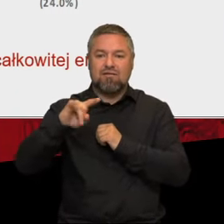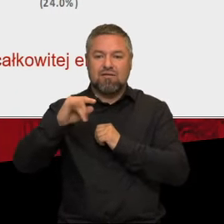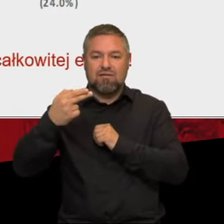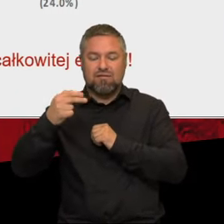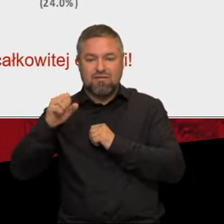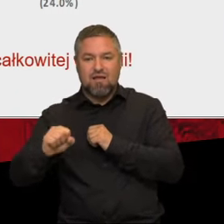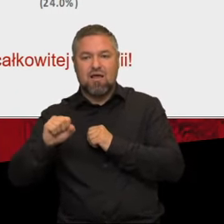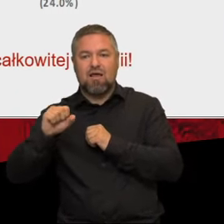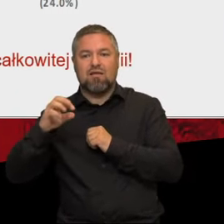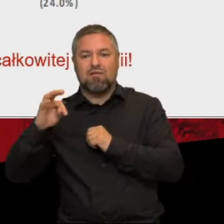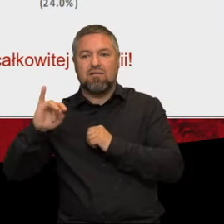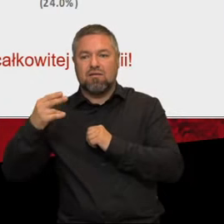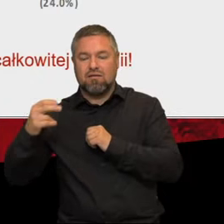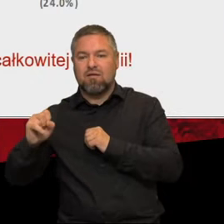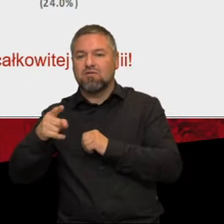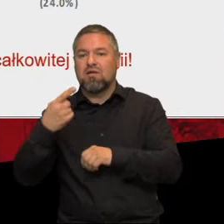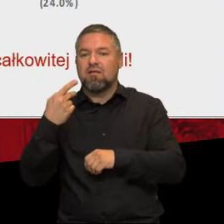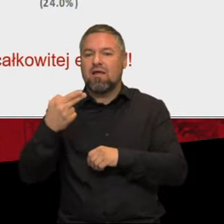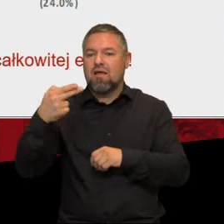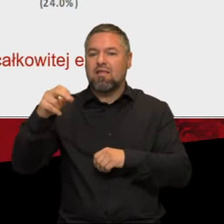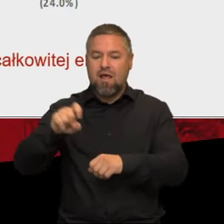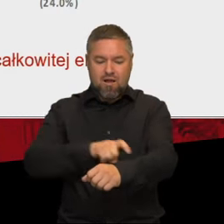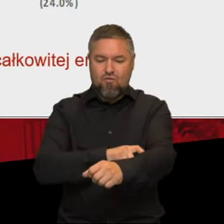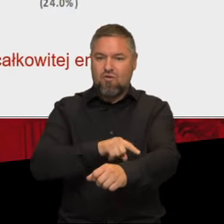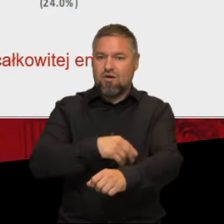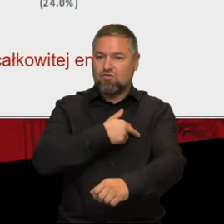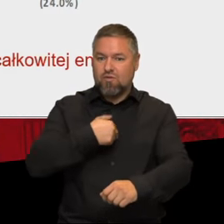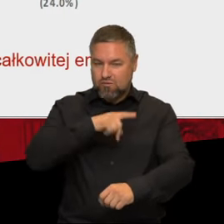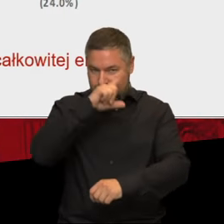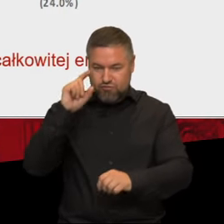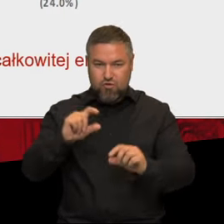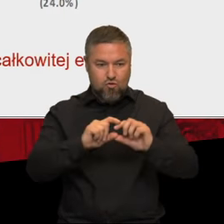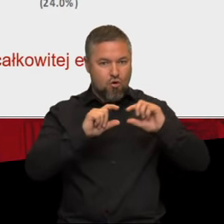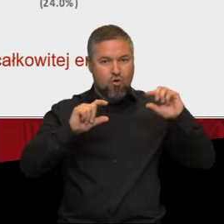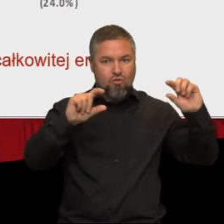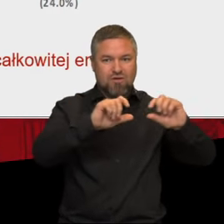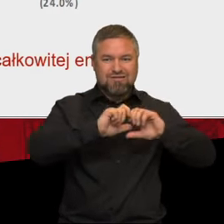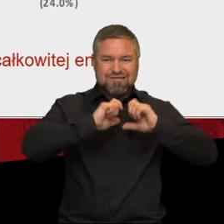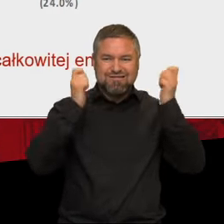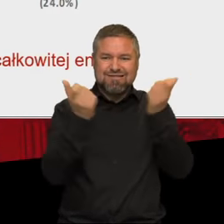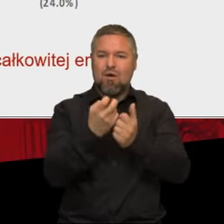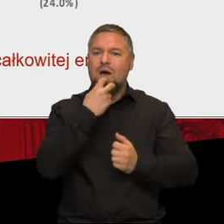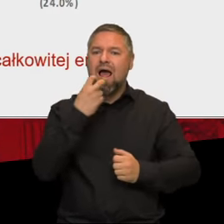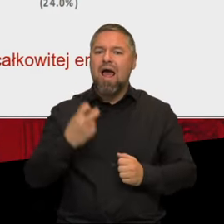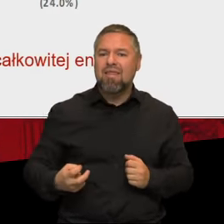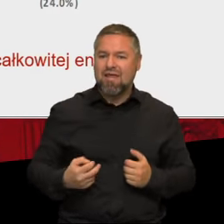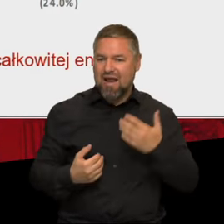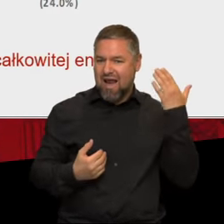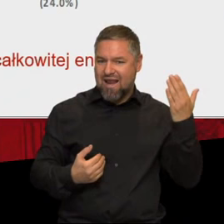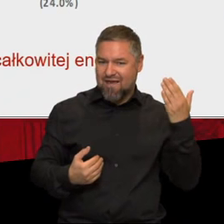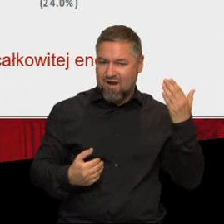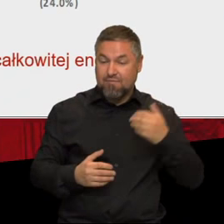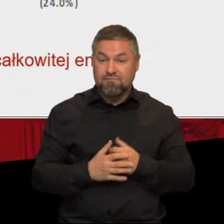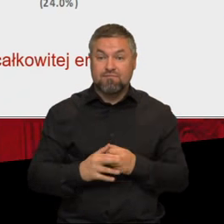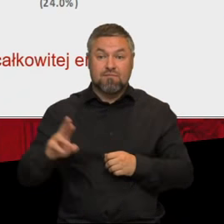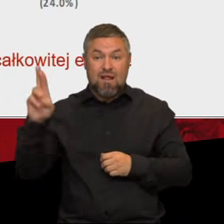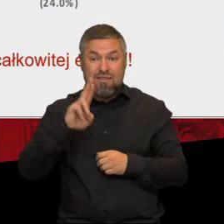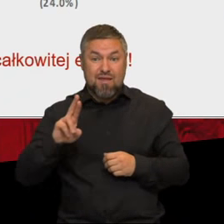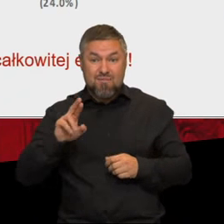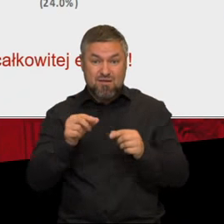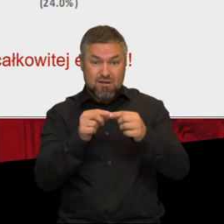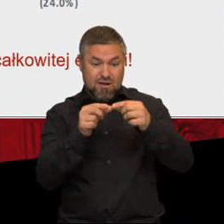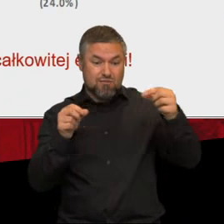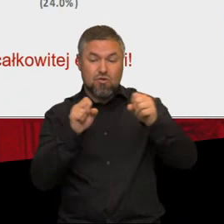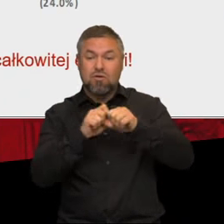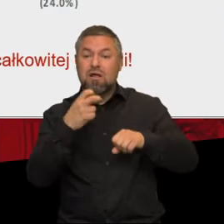składnikami DNA. Na torcie po lewej stronie widzą Państwo całkowitą energię i niebieski fragment